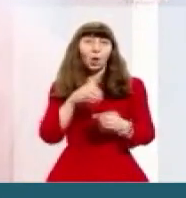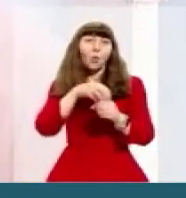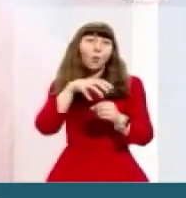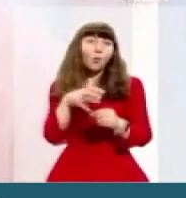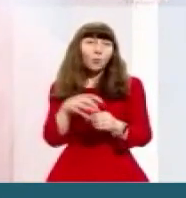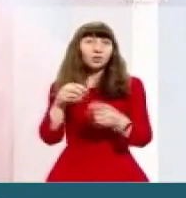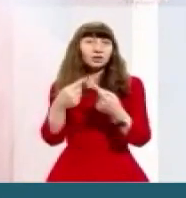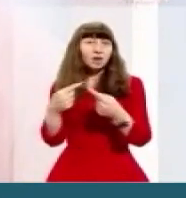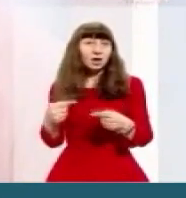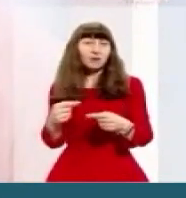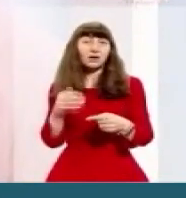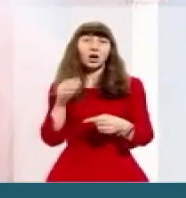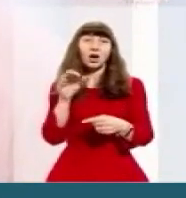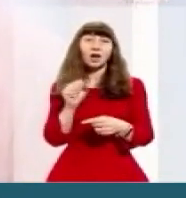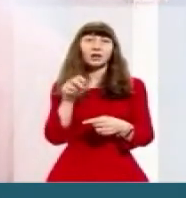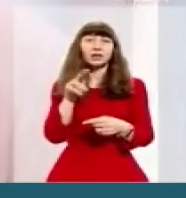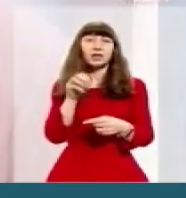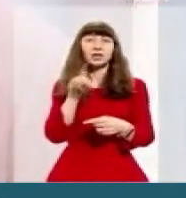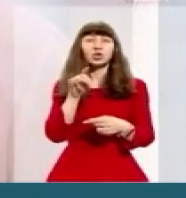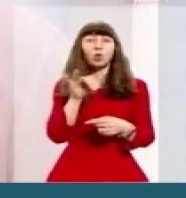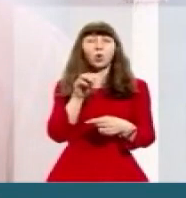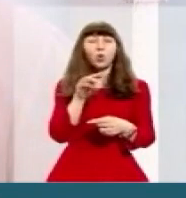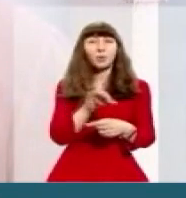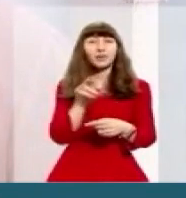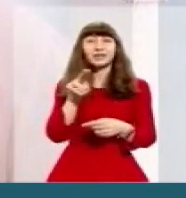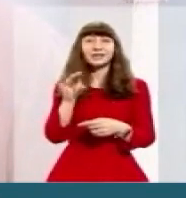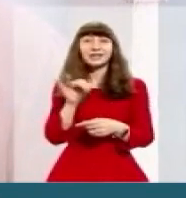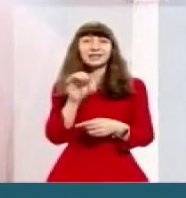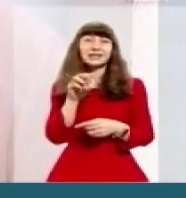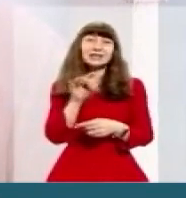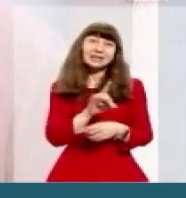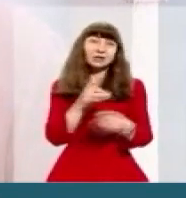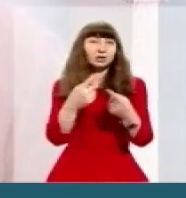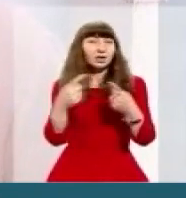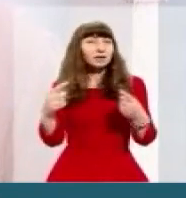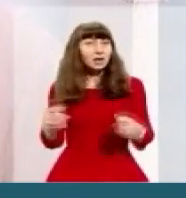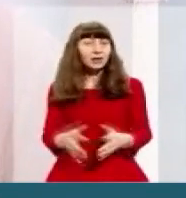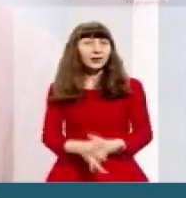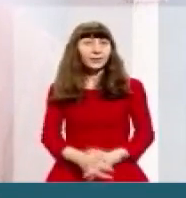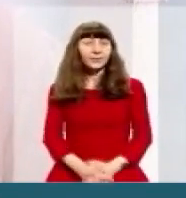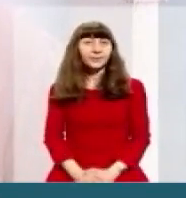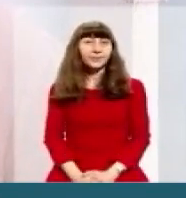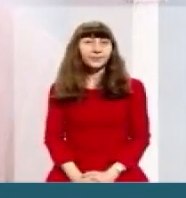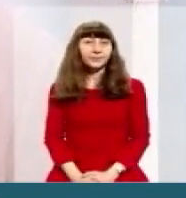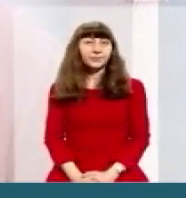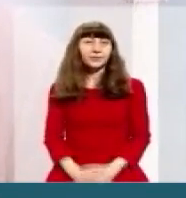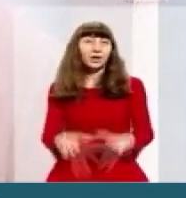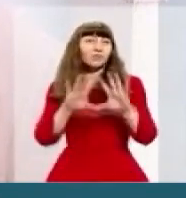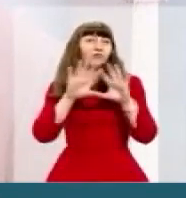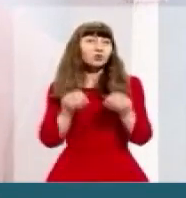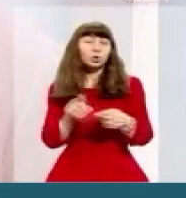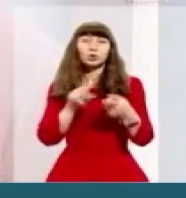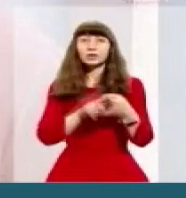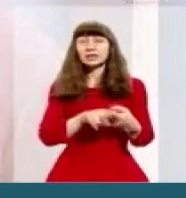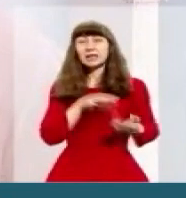образования различные, фиброаденомы, кисты и так далее. Все, что